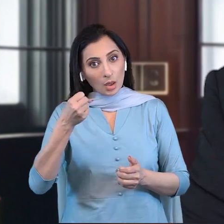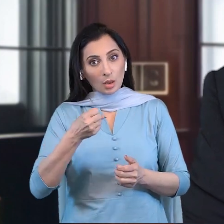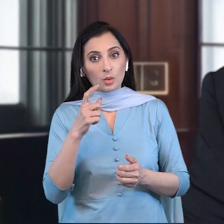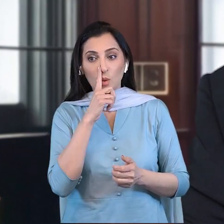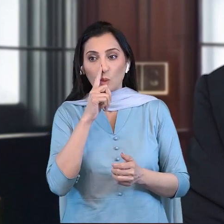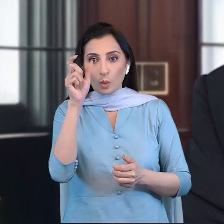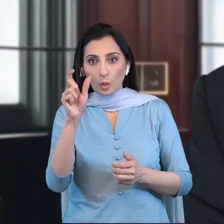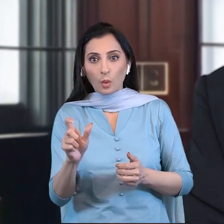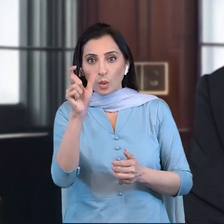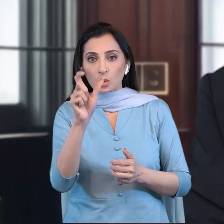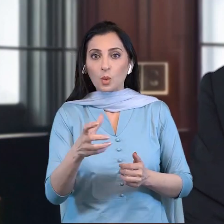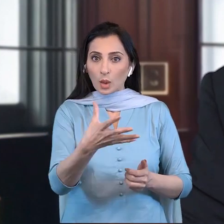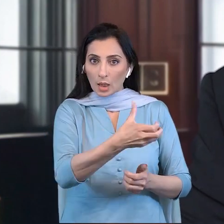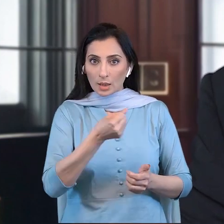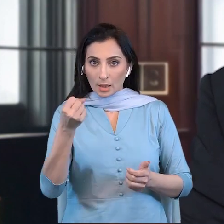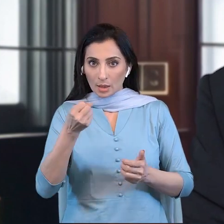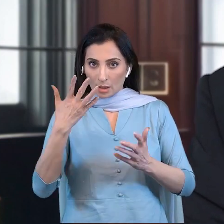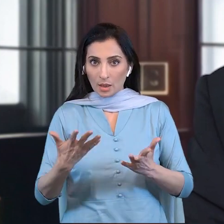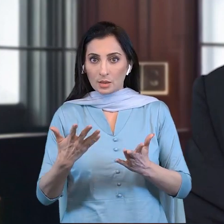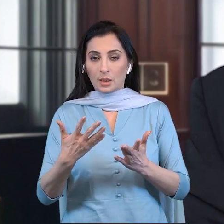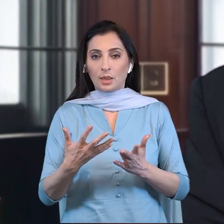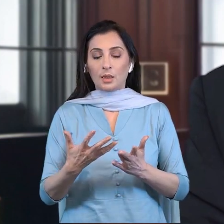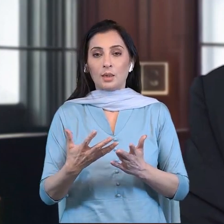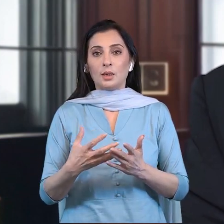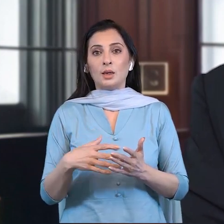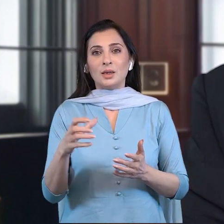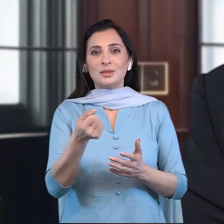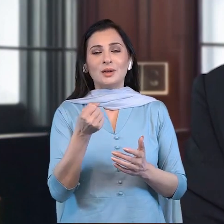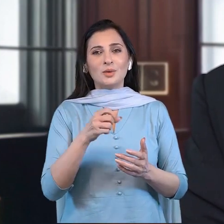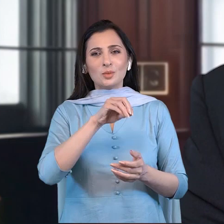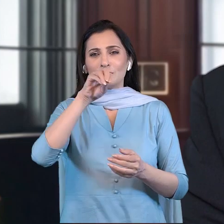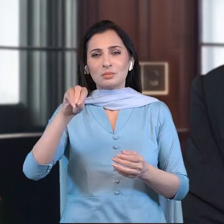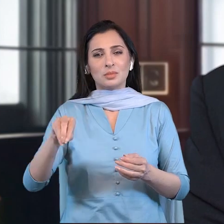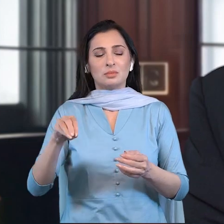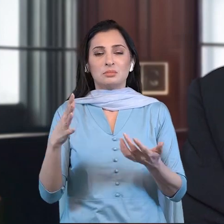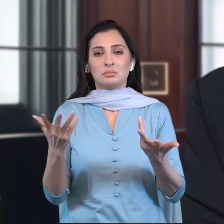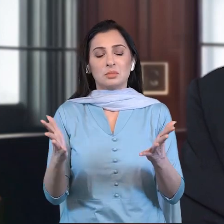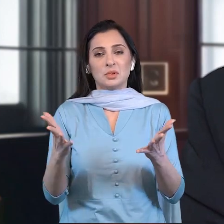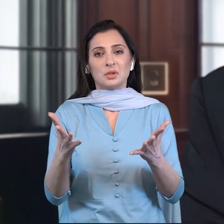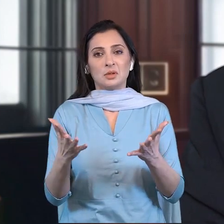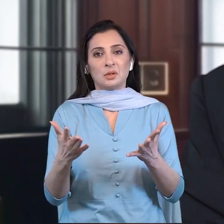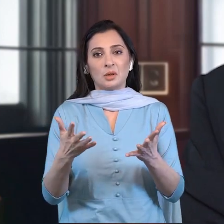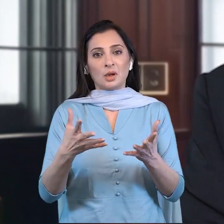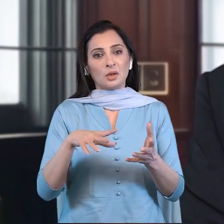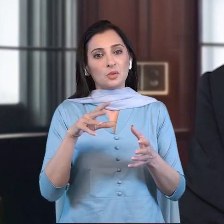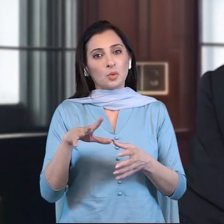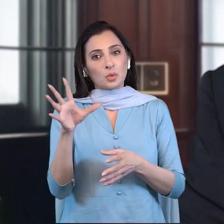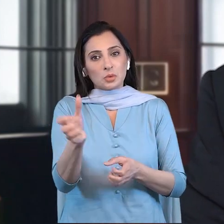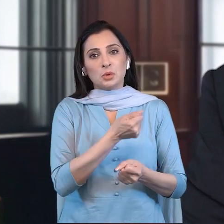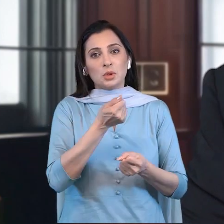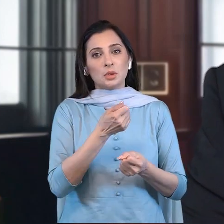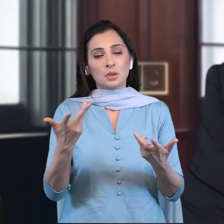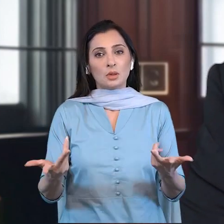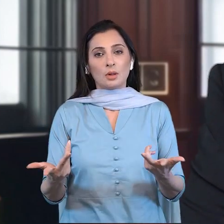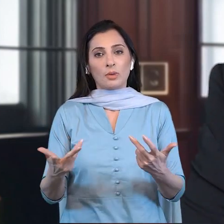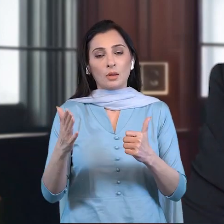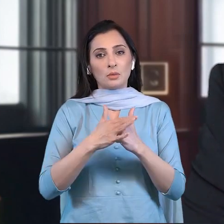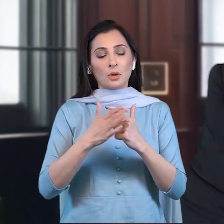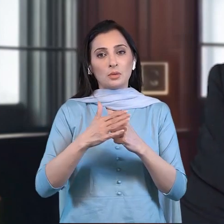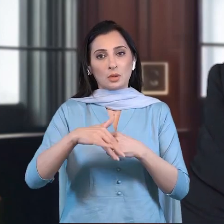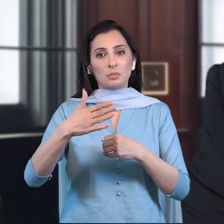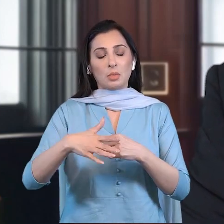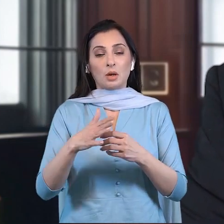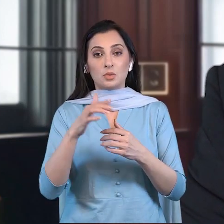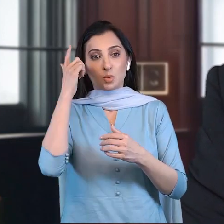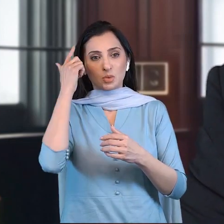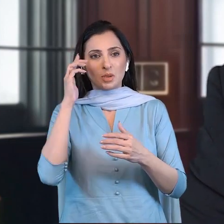نہیں سکتا۔ ہو نوز، کس کو پتہ ہے کہ شادی 1 دن رہتی ہے یا 2 دن رہتی ہے، ہو نوز اباؤٹ دیٹ۔ تو یہ جب